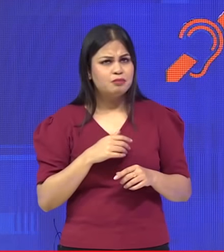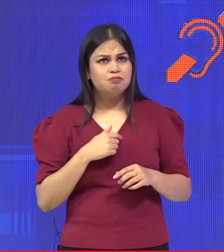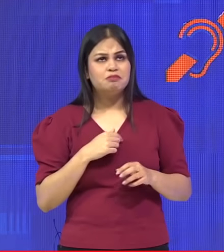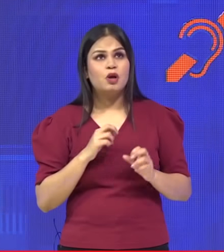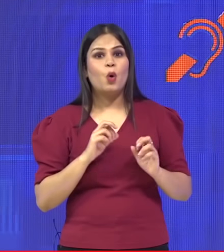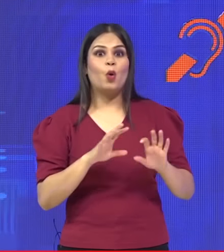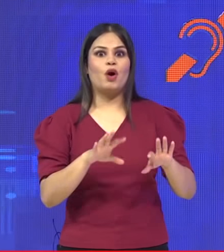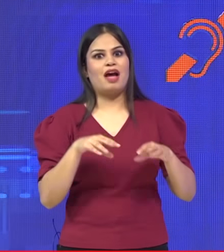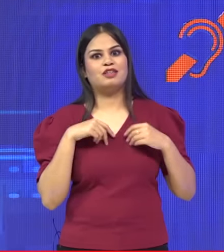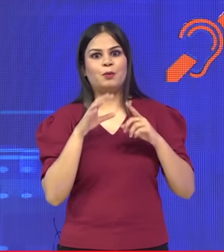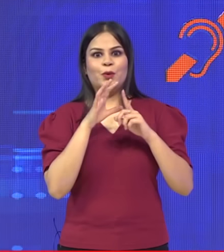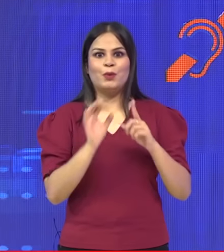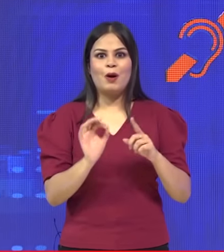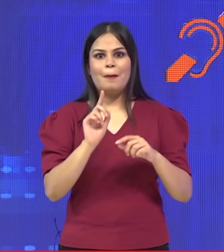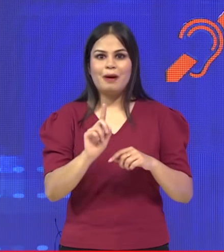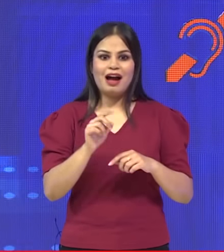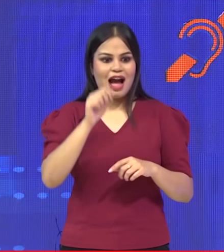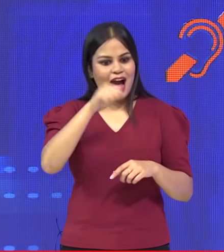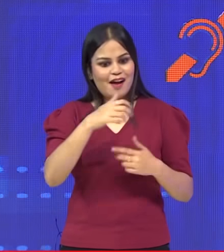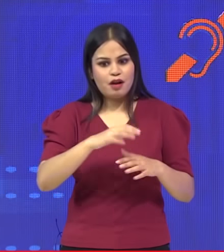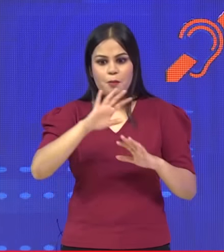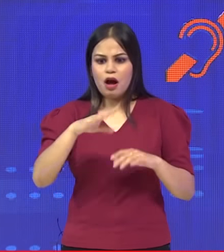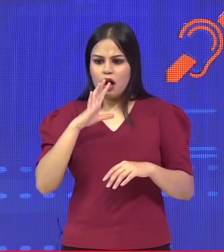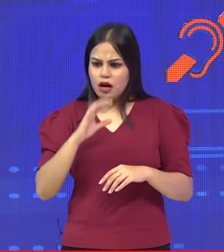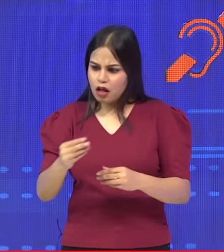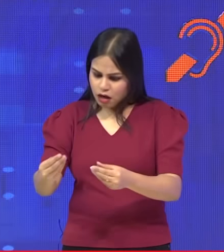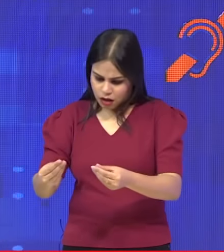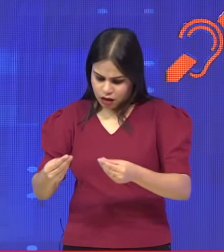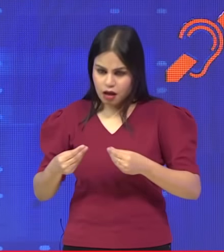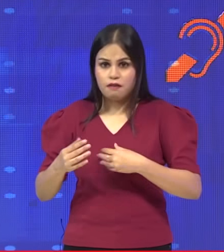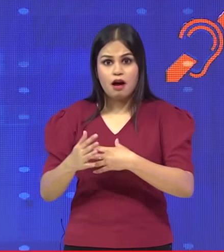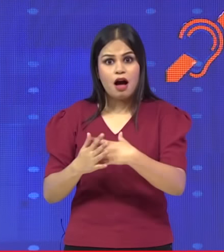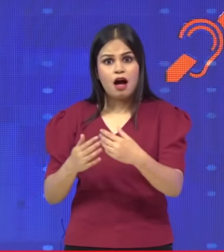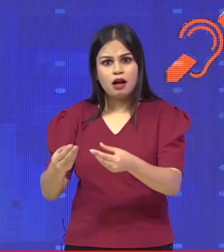जब वो एक्चुअली हकीकत में लंगोट आया मेरे पास